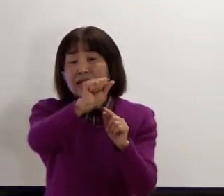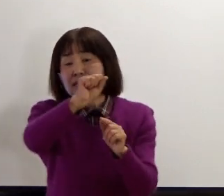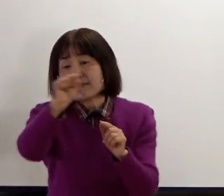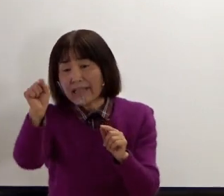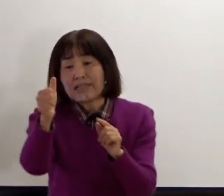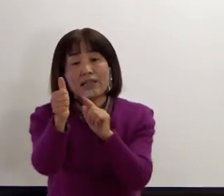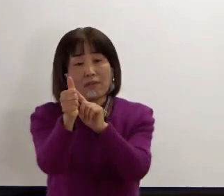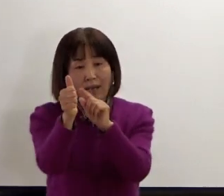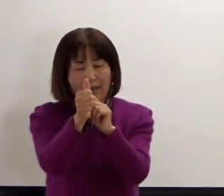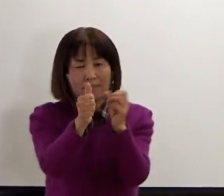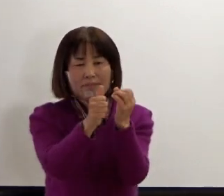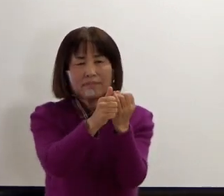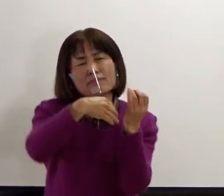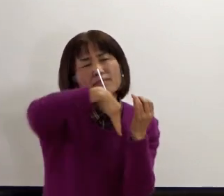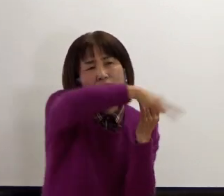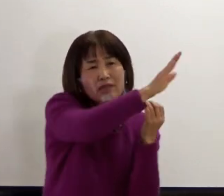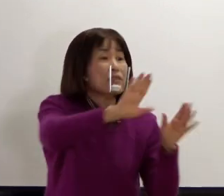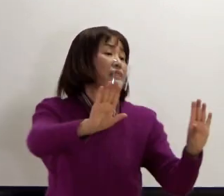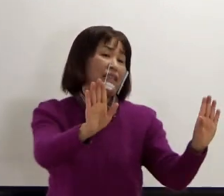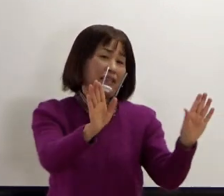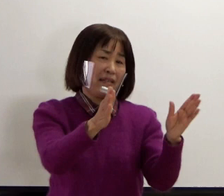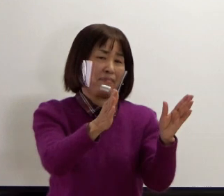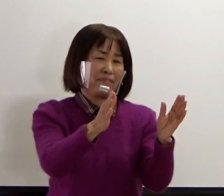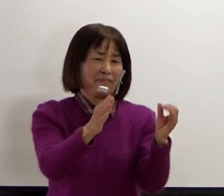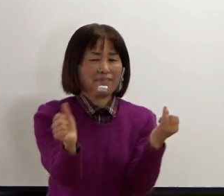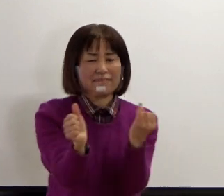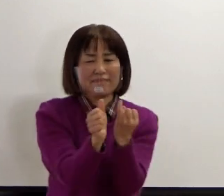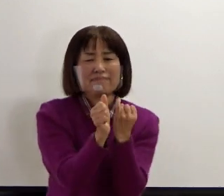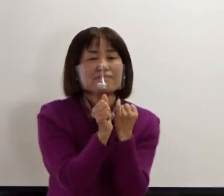縁しなかったっていうのは不思議なことですよね。